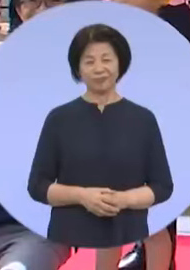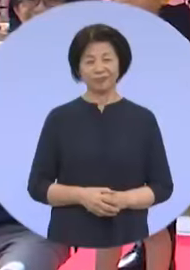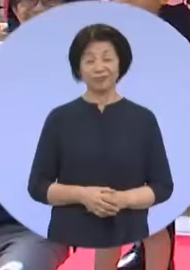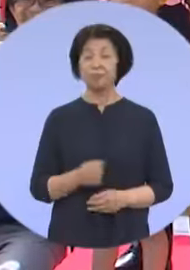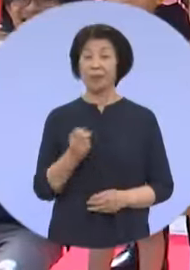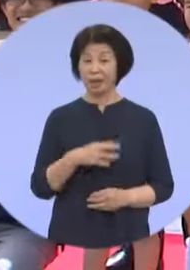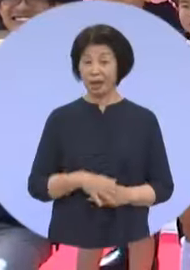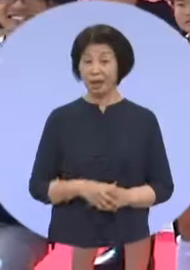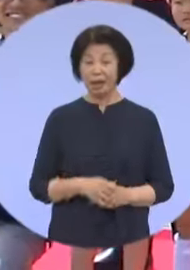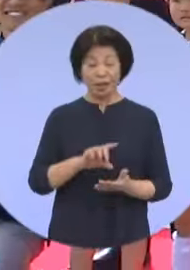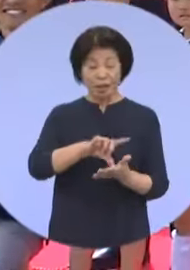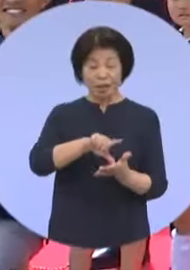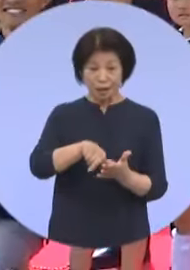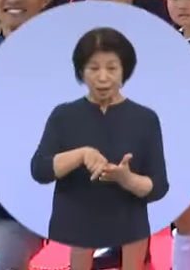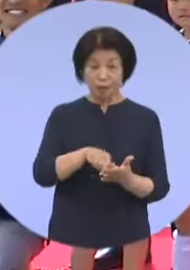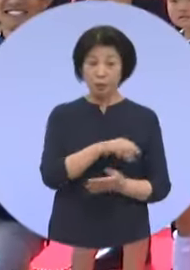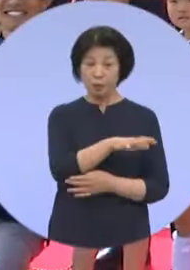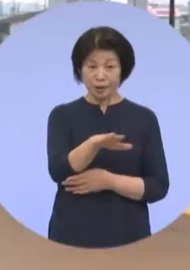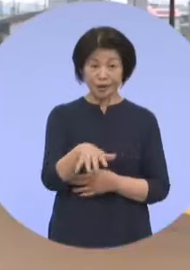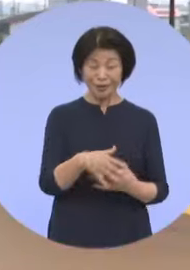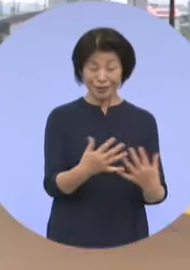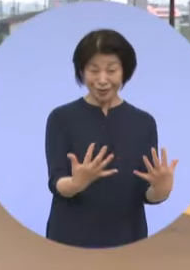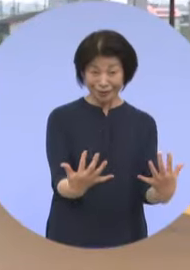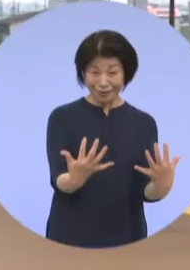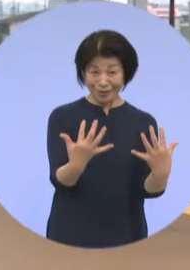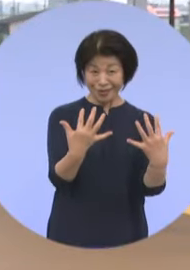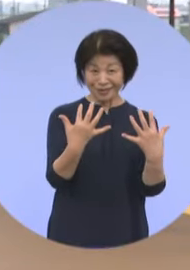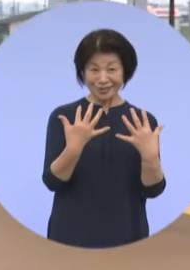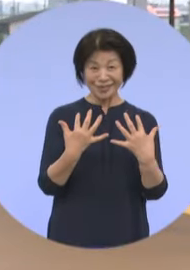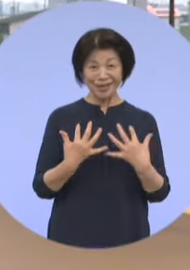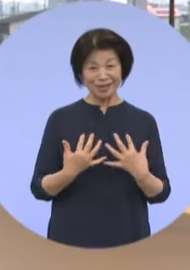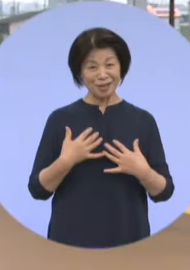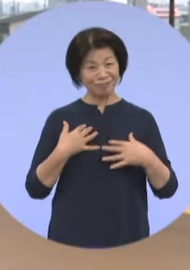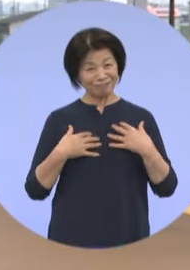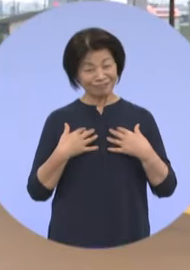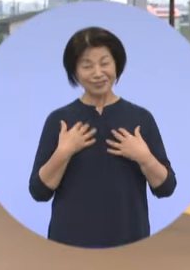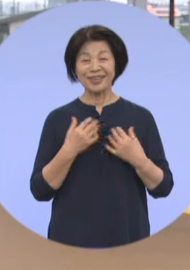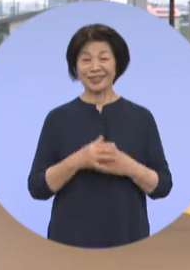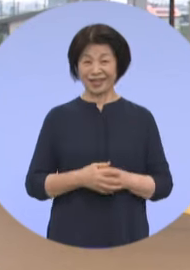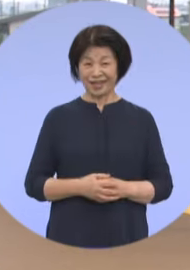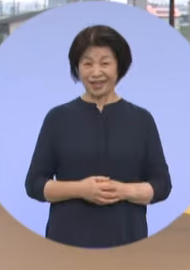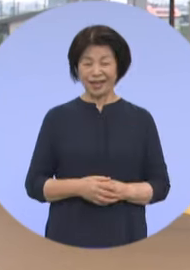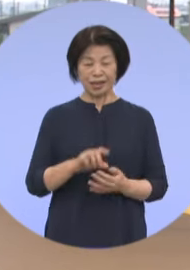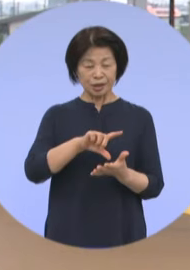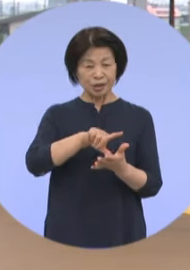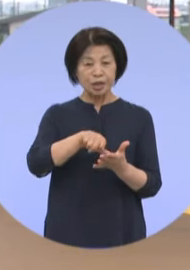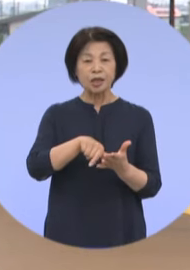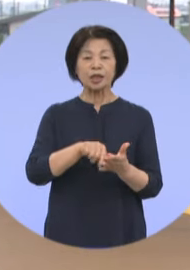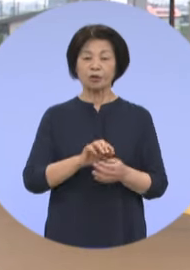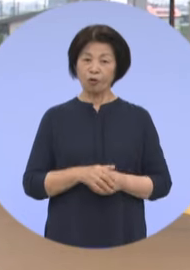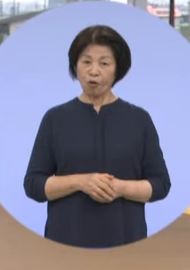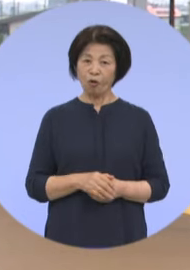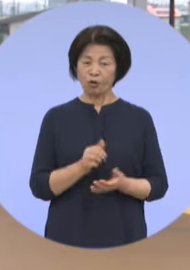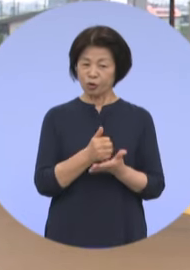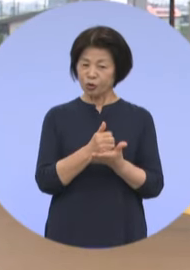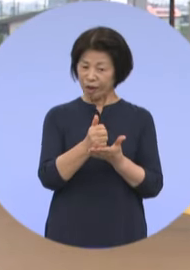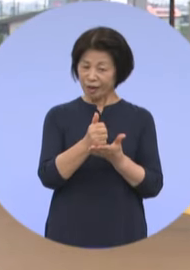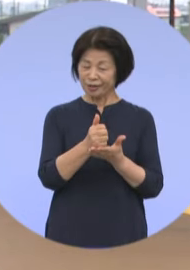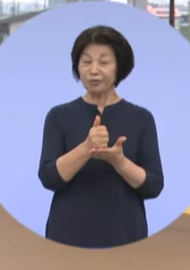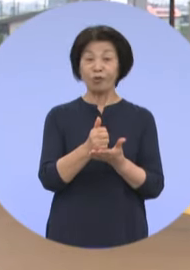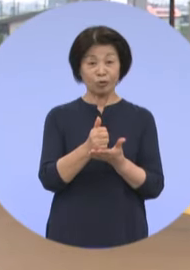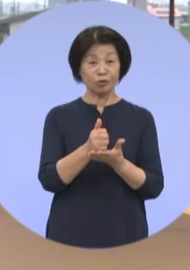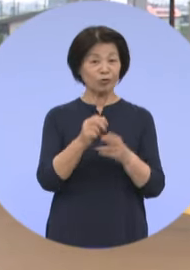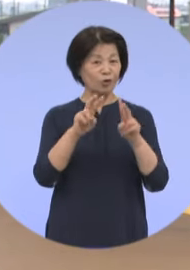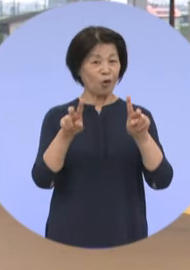また地域の皆さんにもたくさんおいでいただきましてですね、地域の主催行事としま